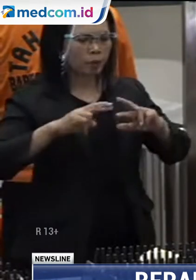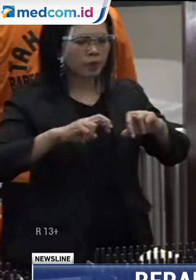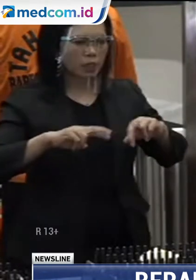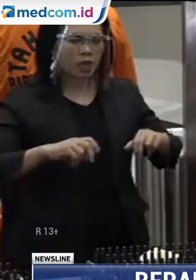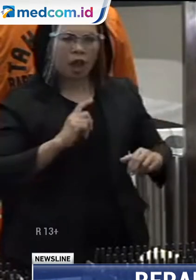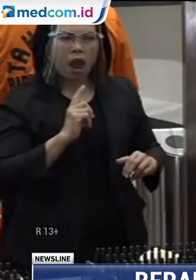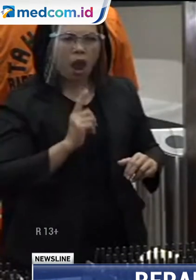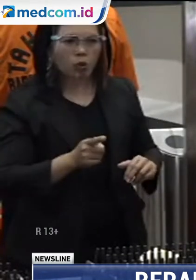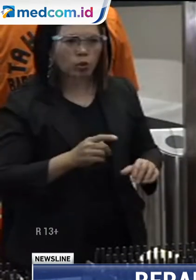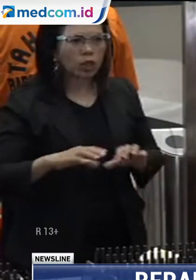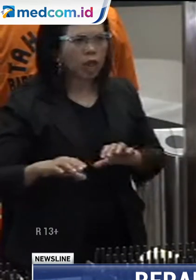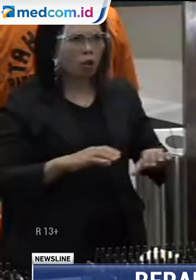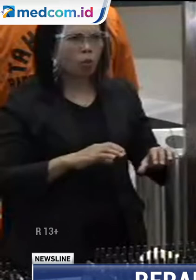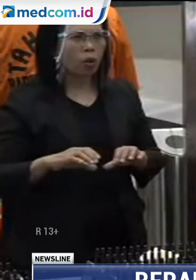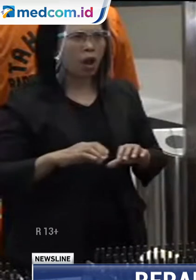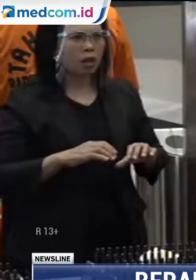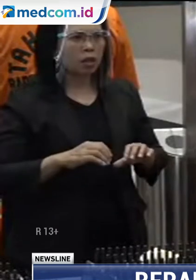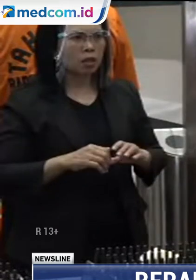harus dilakukan secara